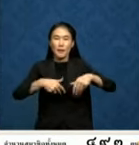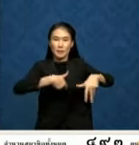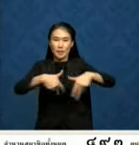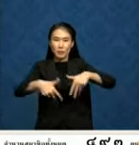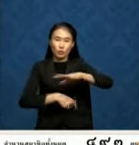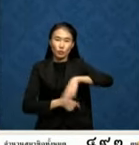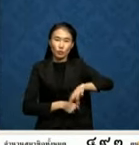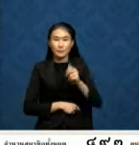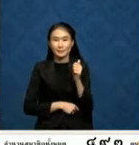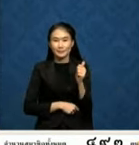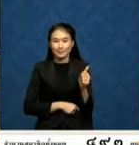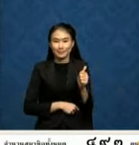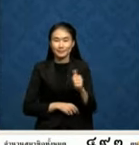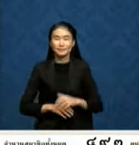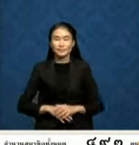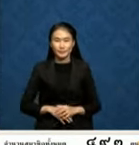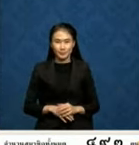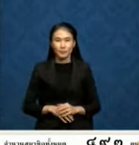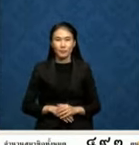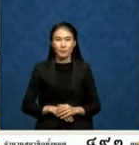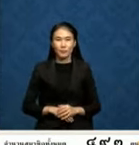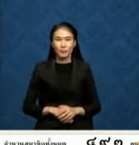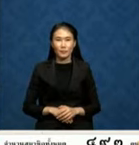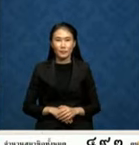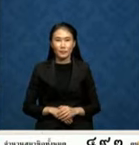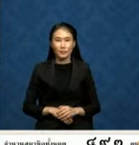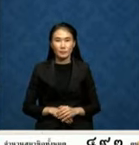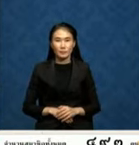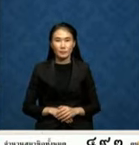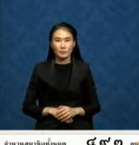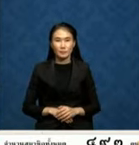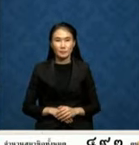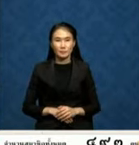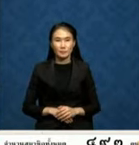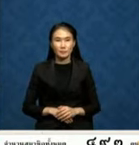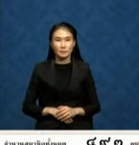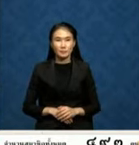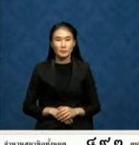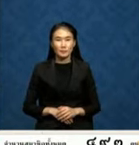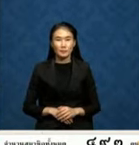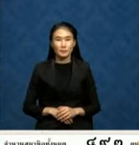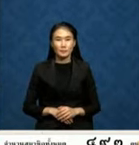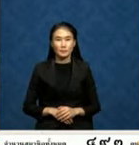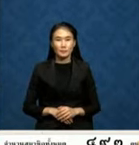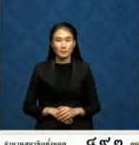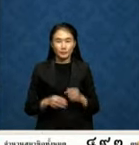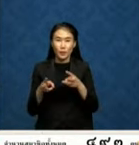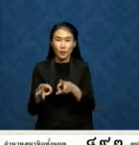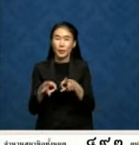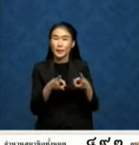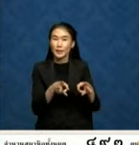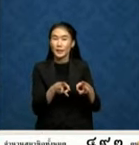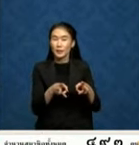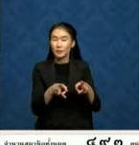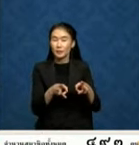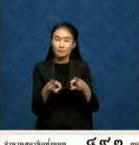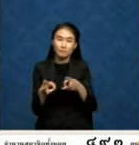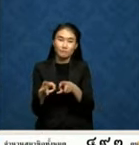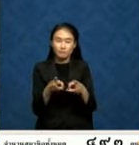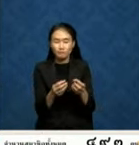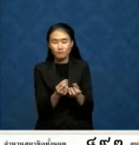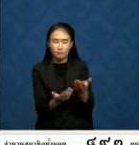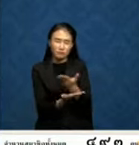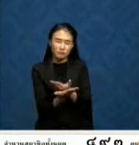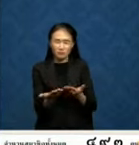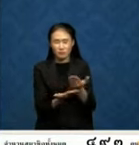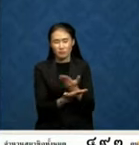คตเช่นกันนะครับในอีกส่วนหนึ่งนะครับก็คือในเรื่องของที่เราจะต้องหาวิธีนะครับที่จะพิจารณาถึ